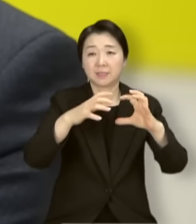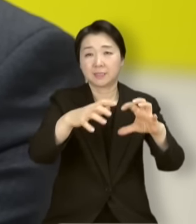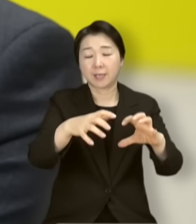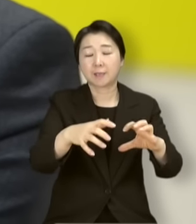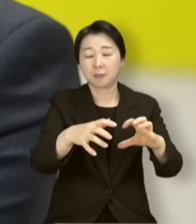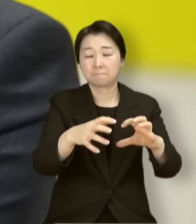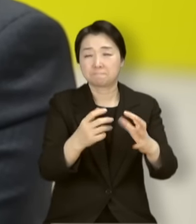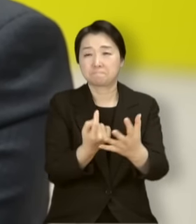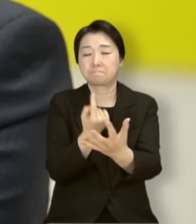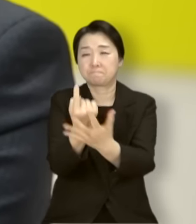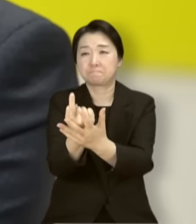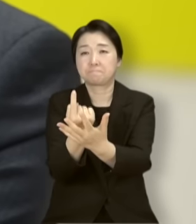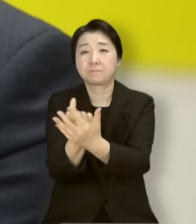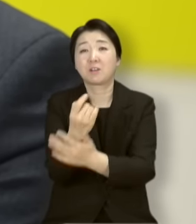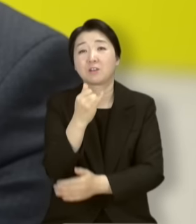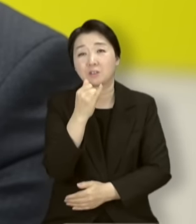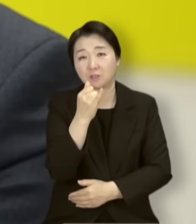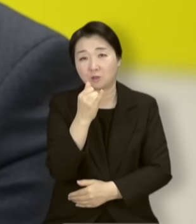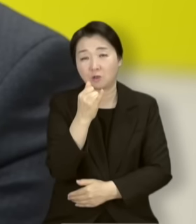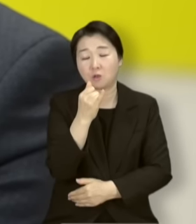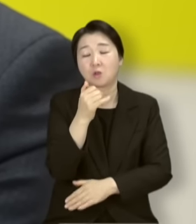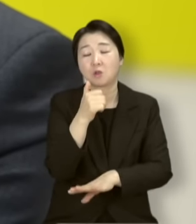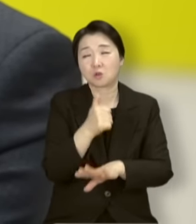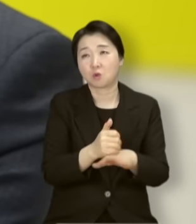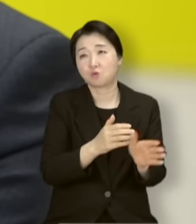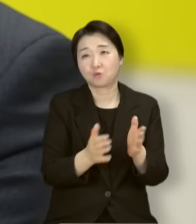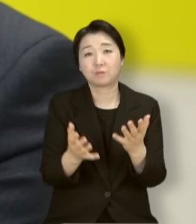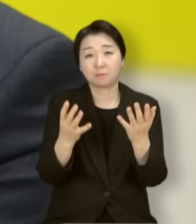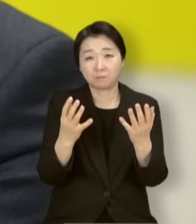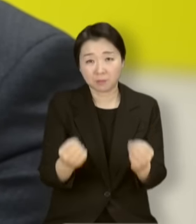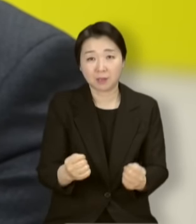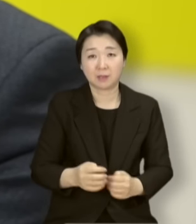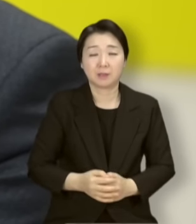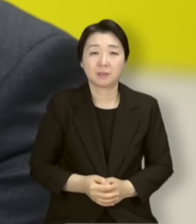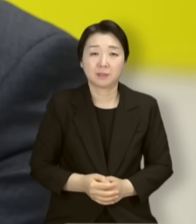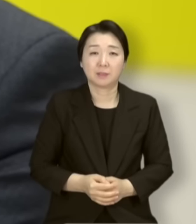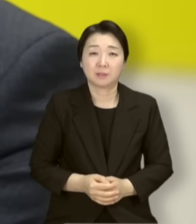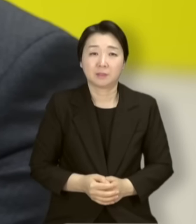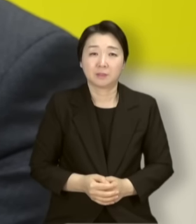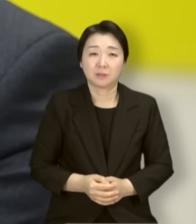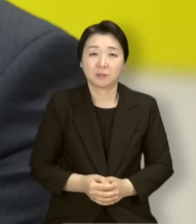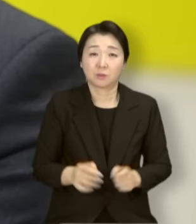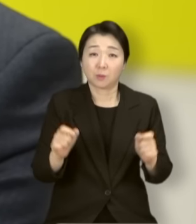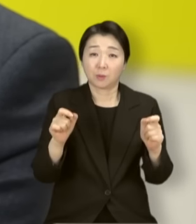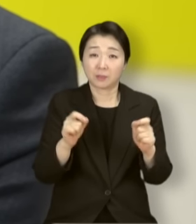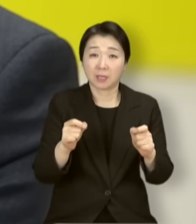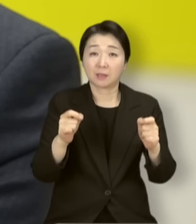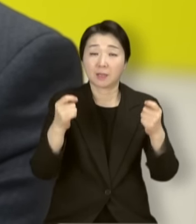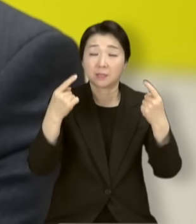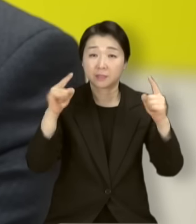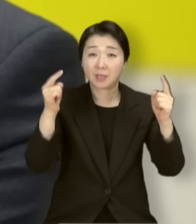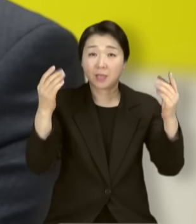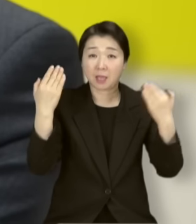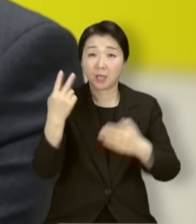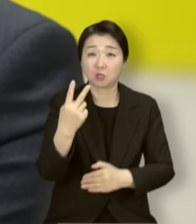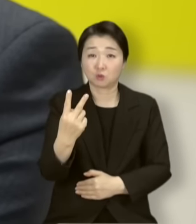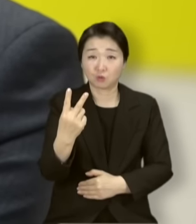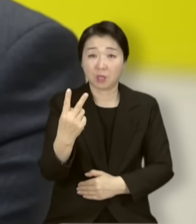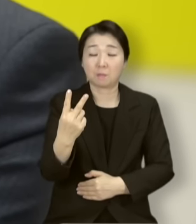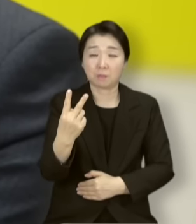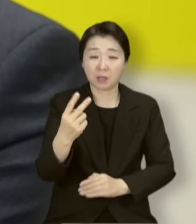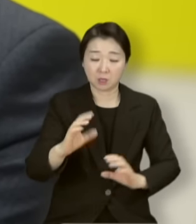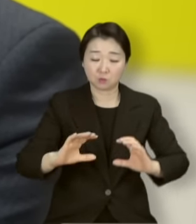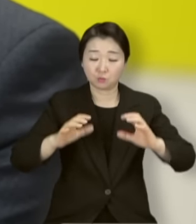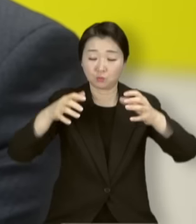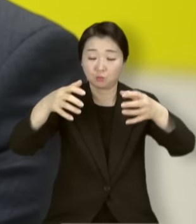떠서 네. 그쪽으로 상당히 많이 준비를 했어요. 그래서 단과대학으로 두 개 단과대학이 완전히